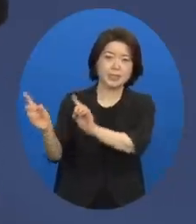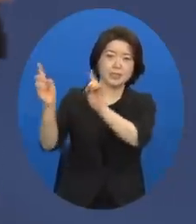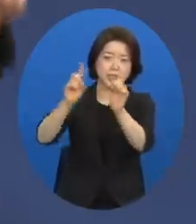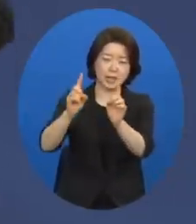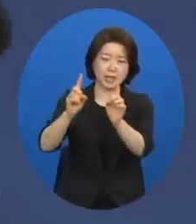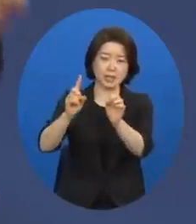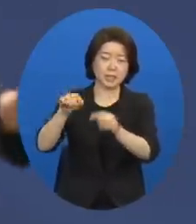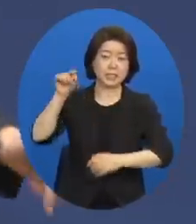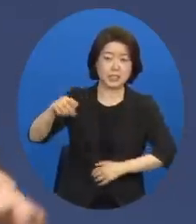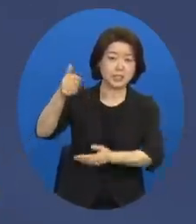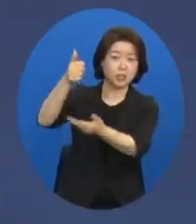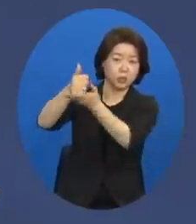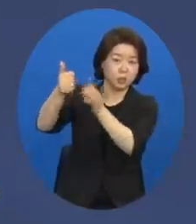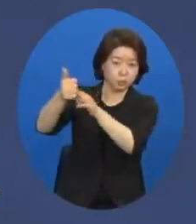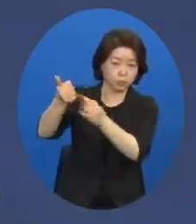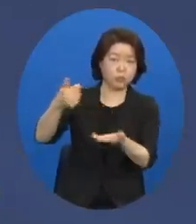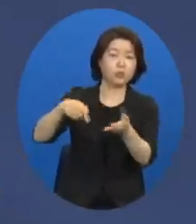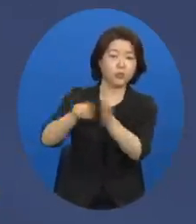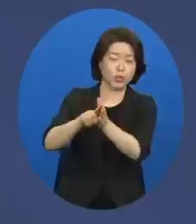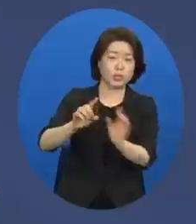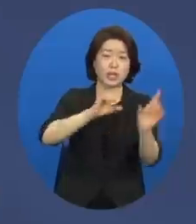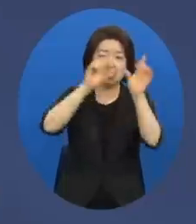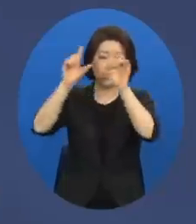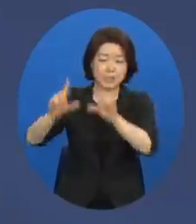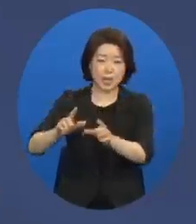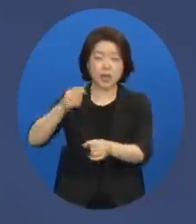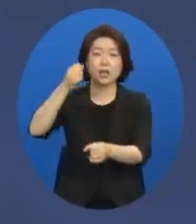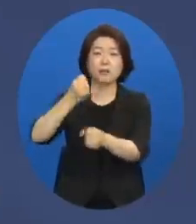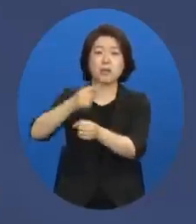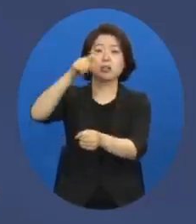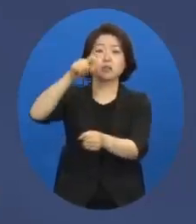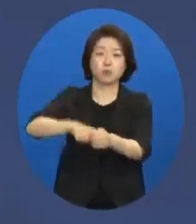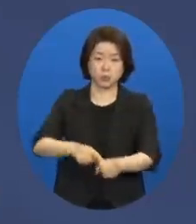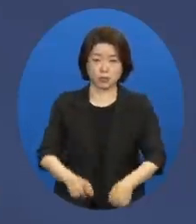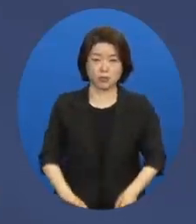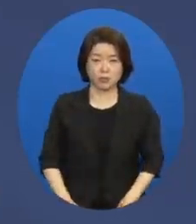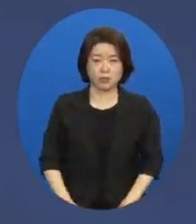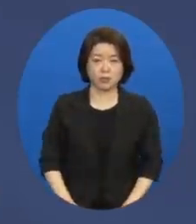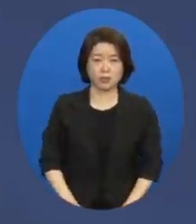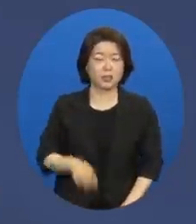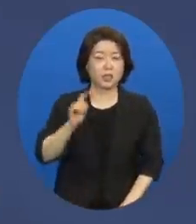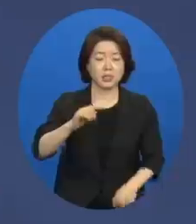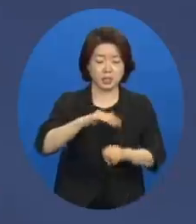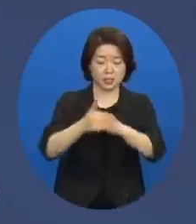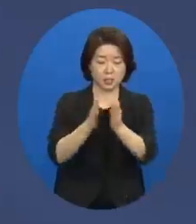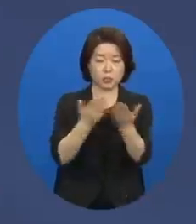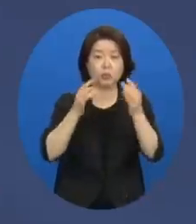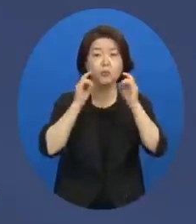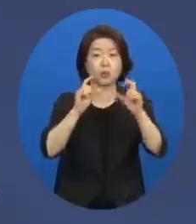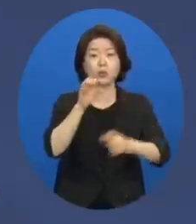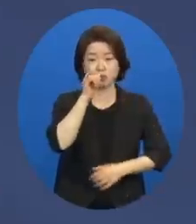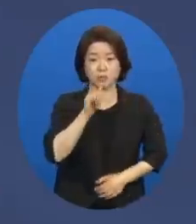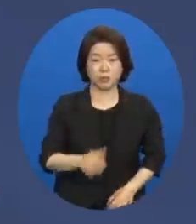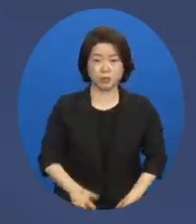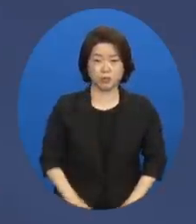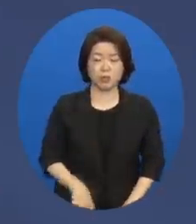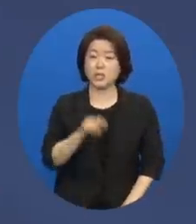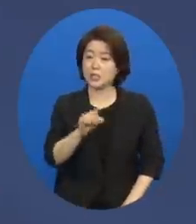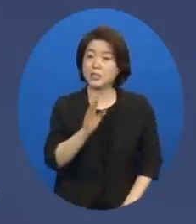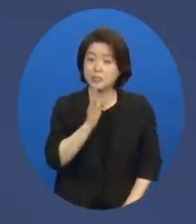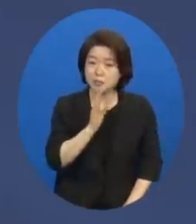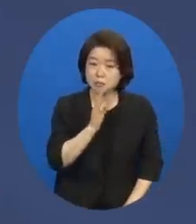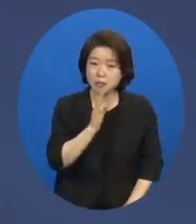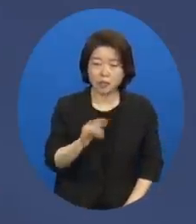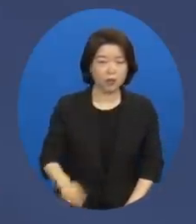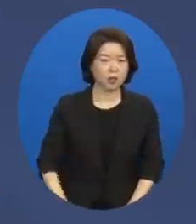살아나신 그분을 위하여 살게 하려 하십니다. 이게 성경의 선언입니다. 이게 바로